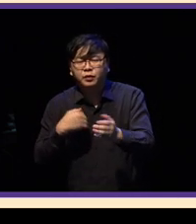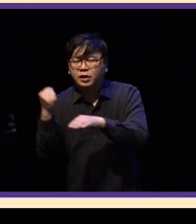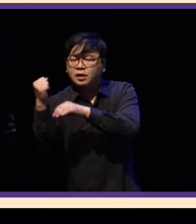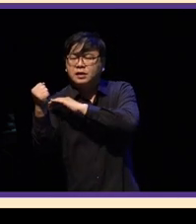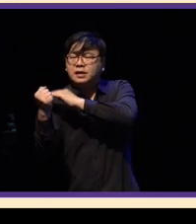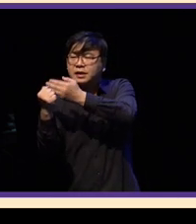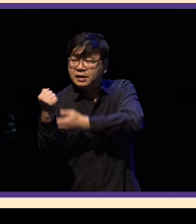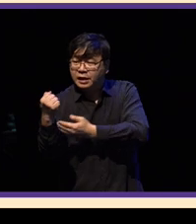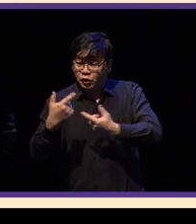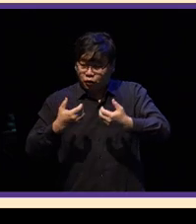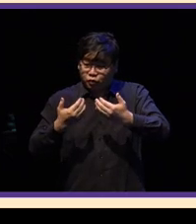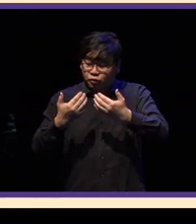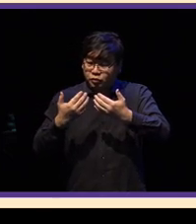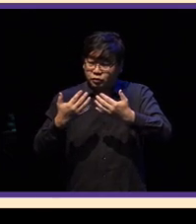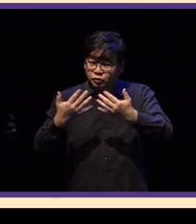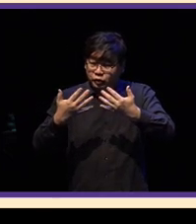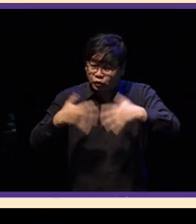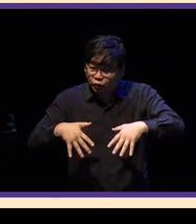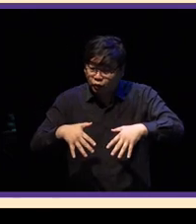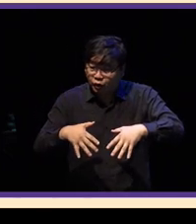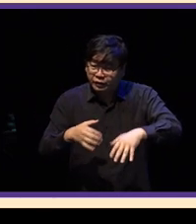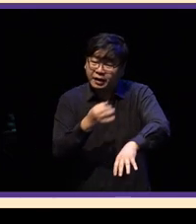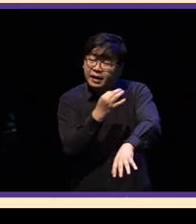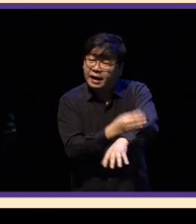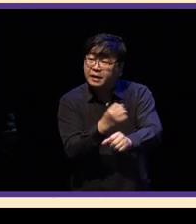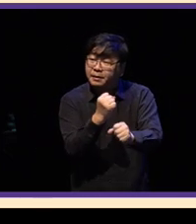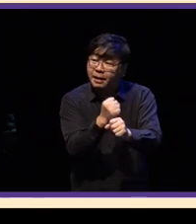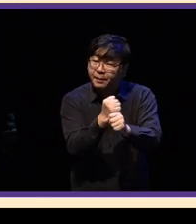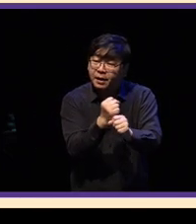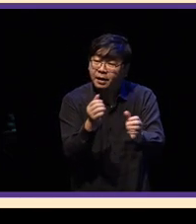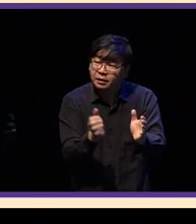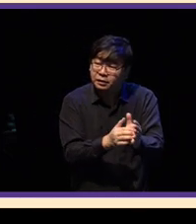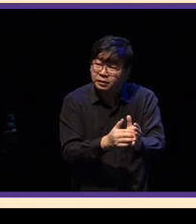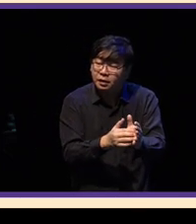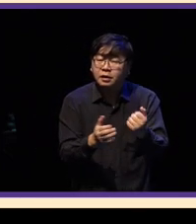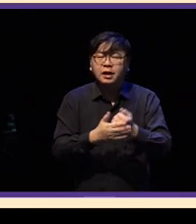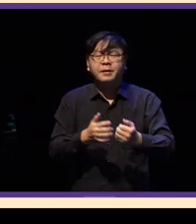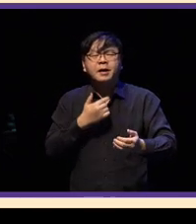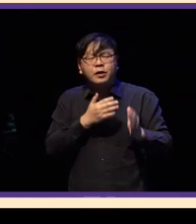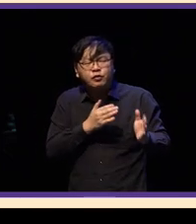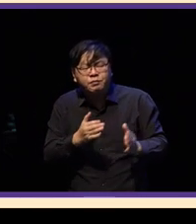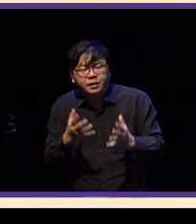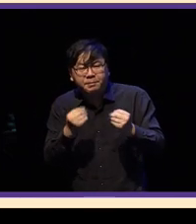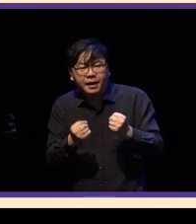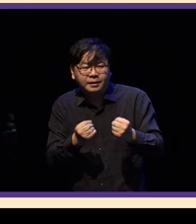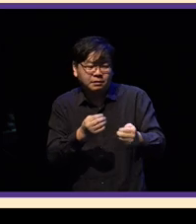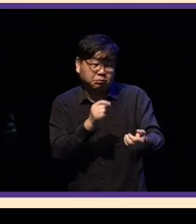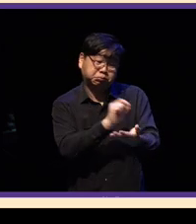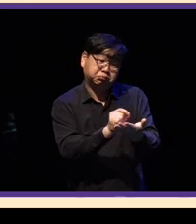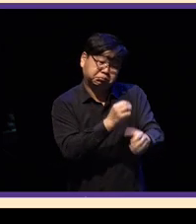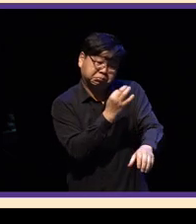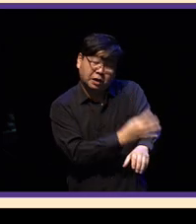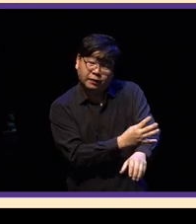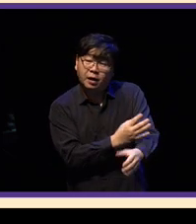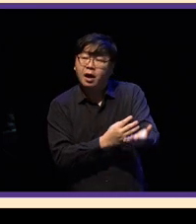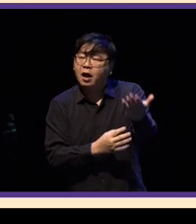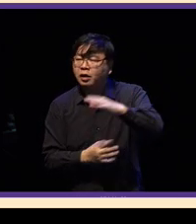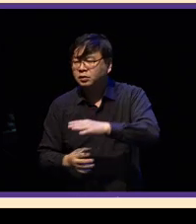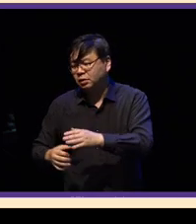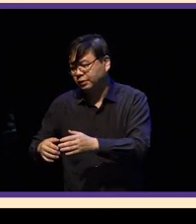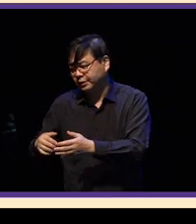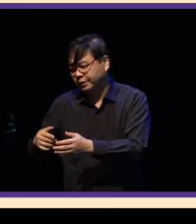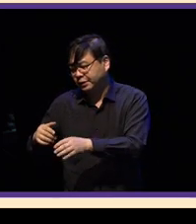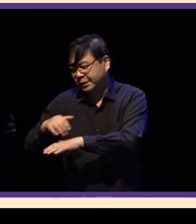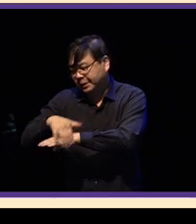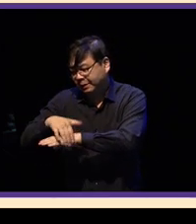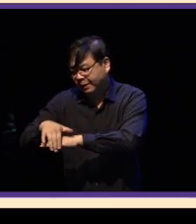낮추었지만 사업을 참 준비를 많이 해오신 분들은 쉽게 작성할 수 있고 단 좀 준비가 좀 덜 된 분들은